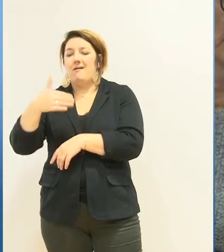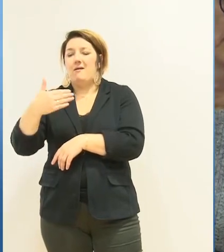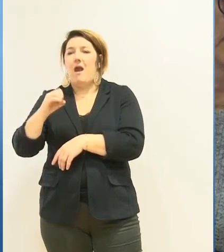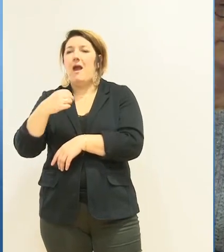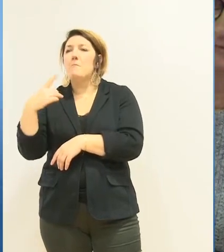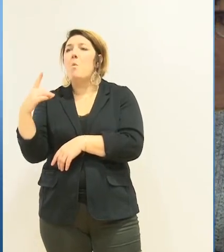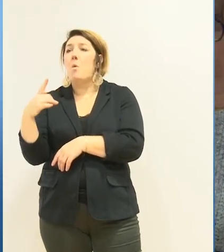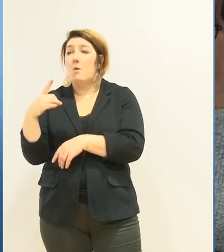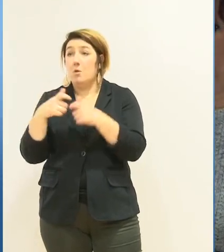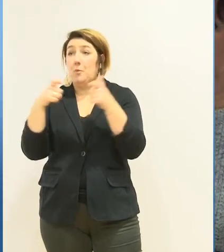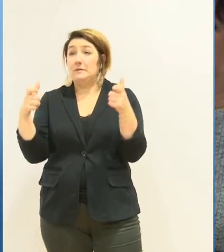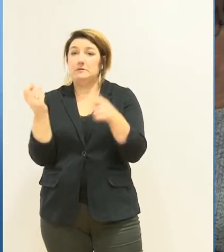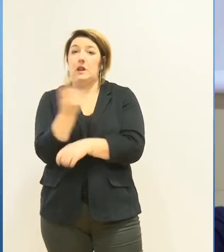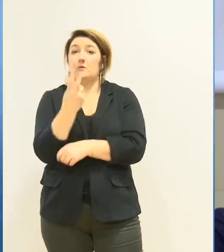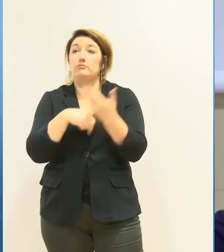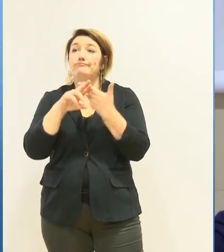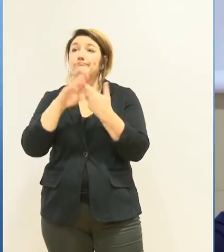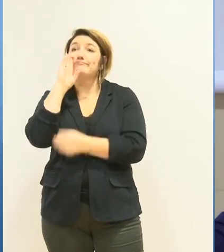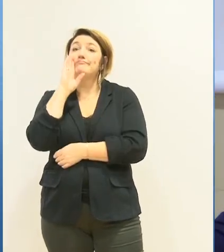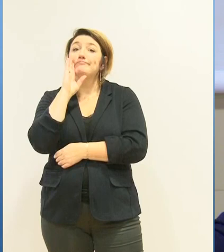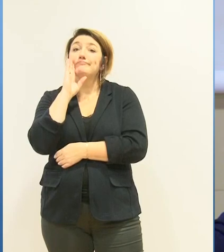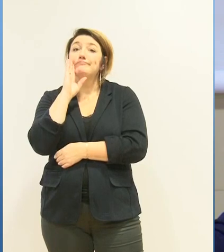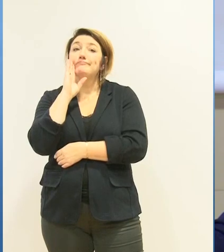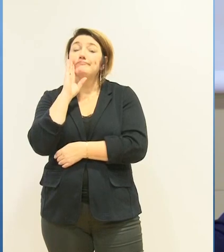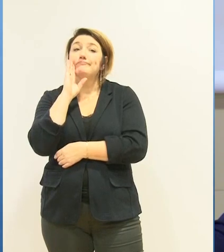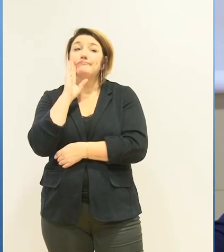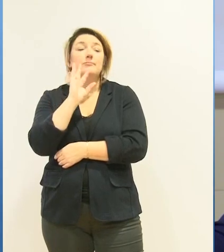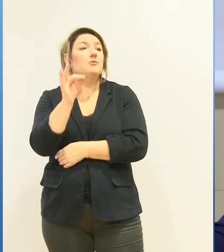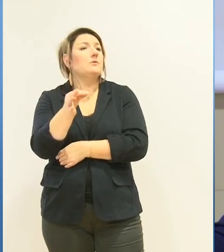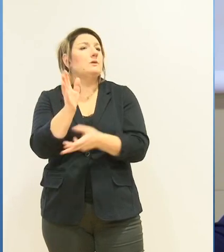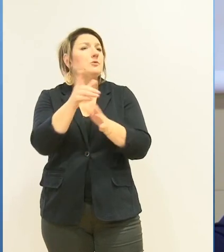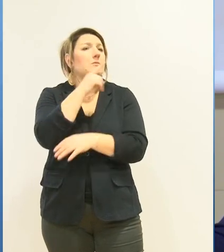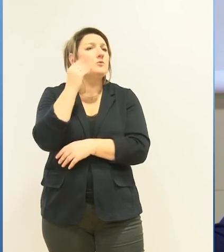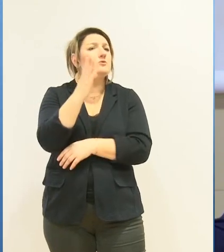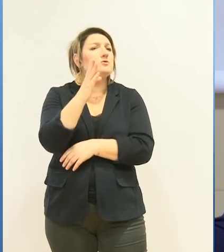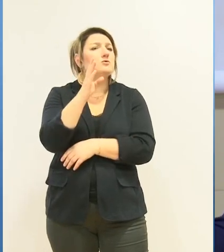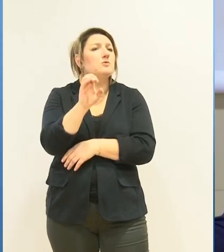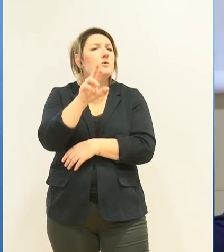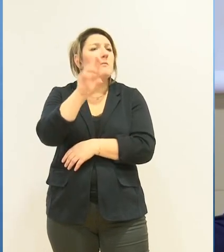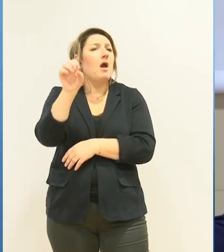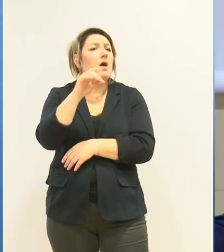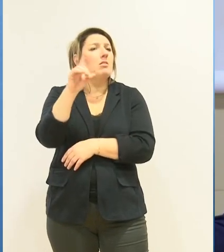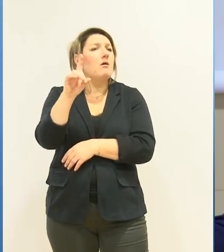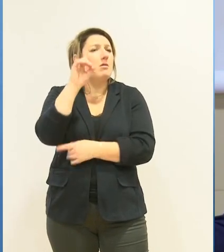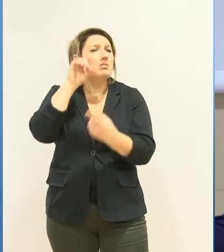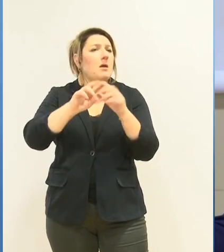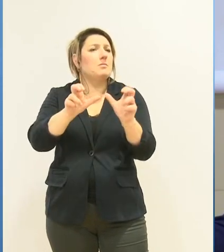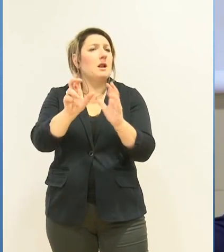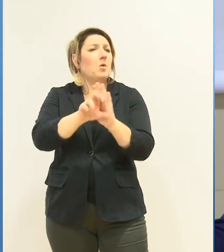oui peut-être monsieur bertrand cocq telegrenoble bertrand